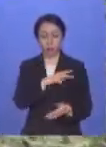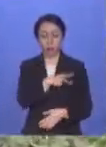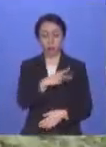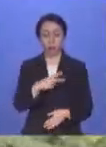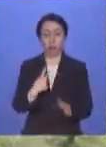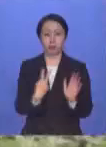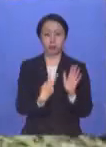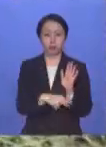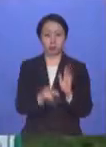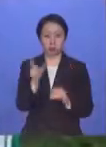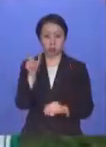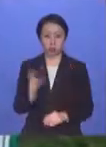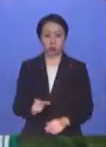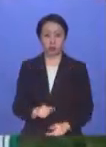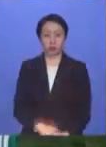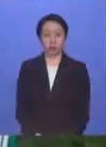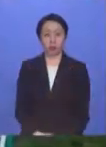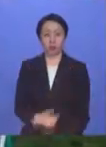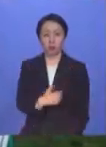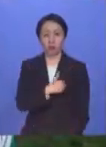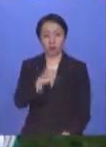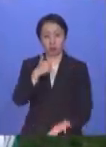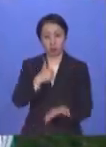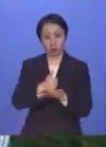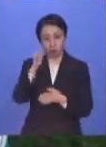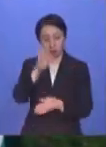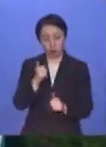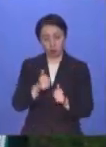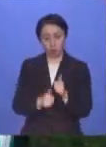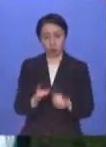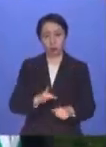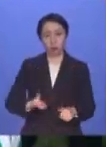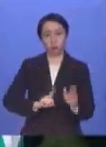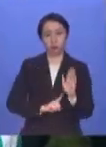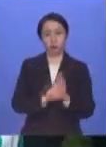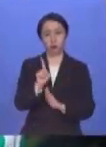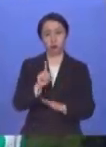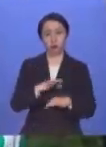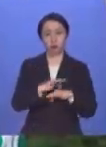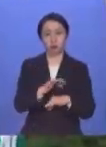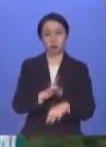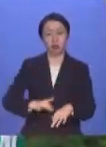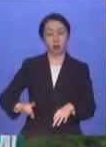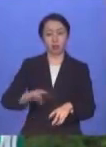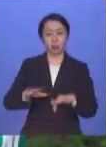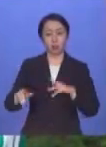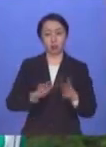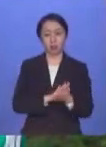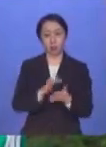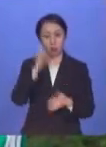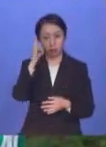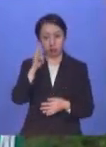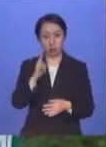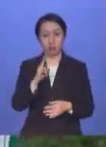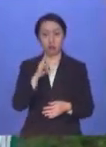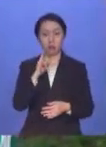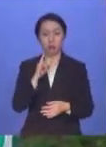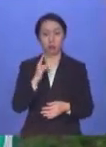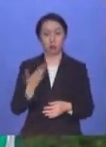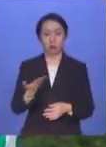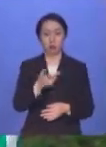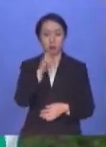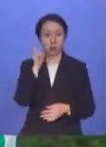около 70 человек. По инициативе главы государства в каждом регионе стартовала и проходит республиканская акция «Таза Казахстан».